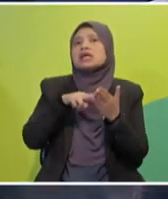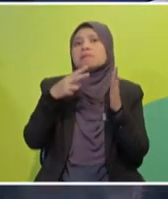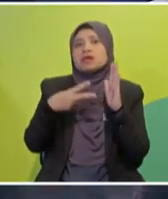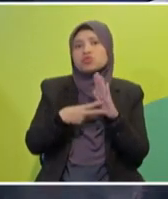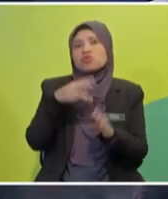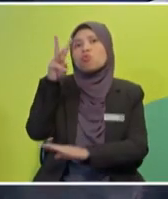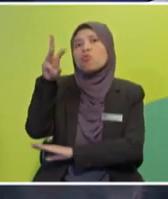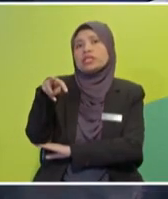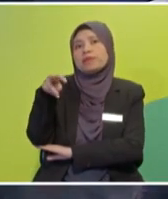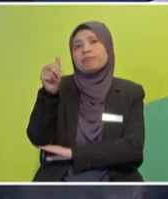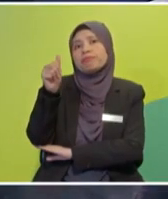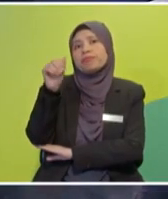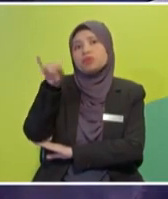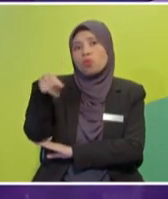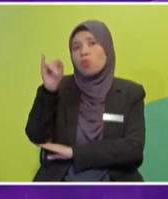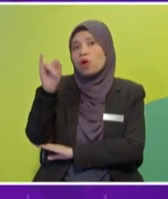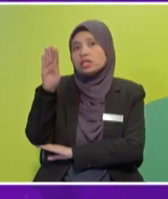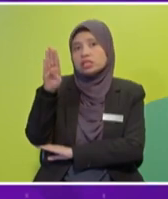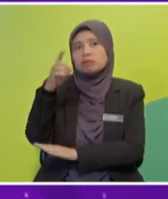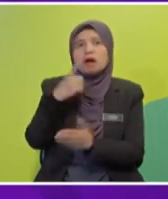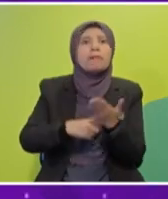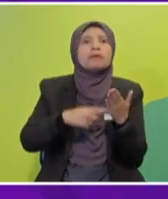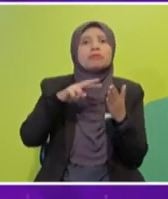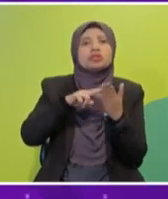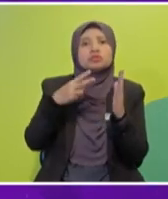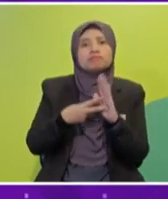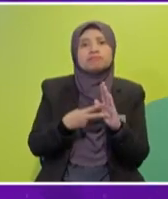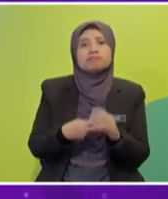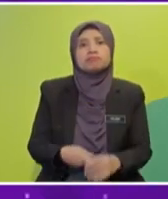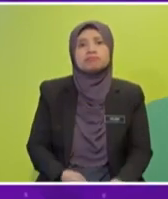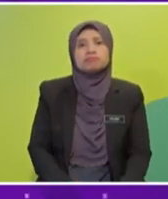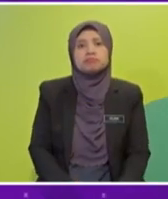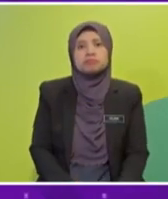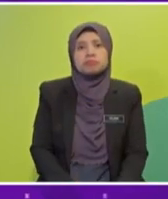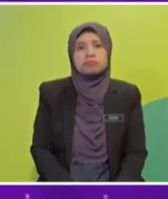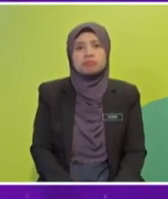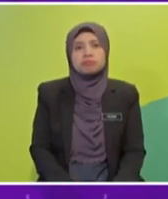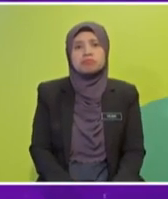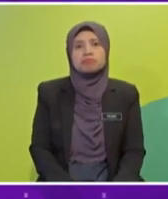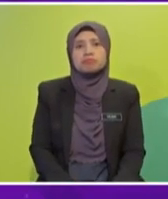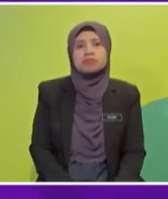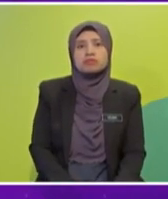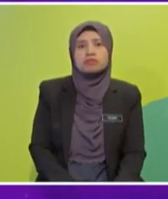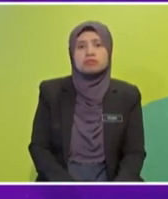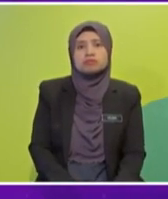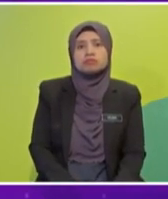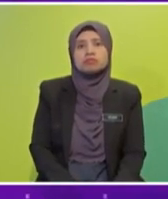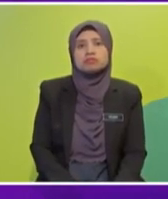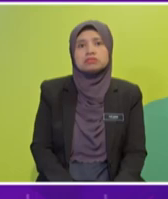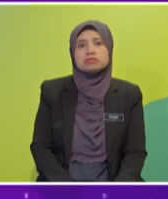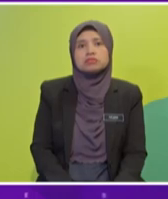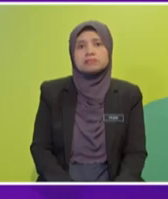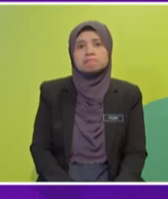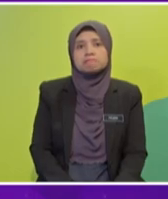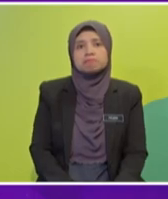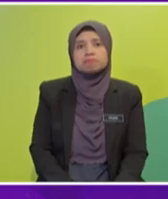maksudnya? Apa maksud dia ni, perkara wajib? Sila Dani. Sila. Cuba ke apa?